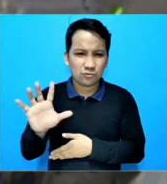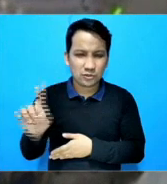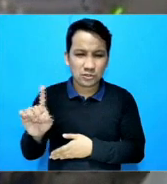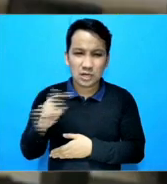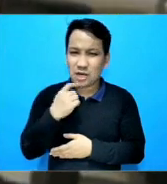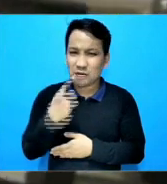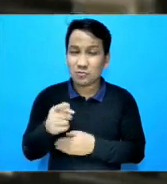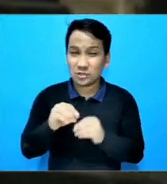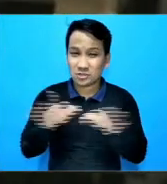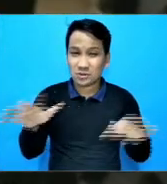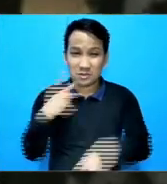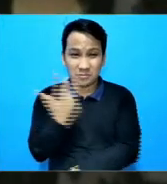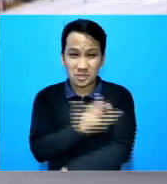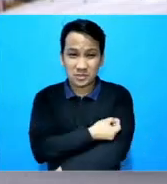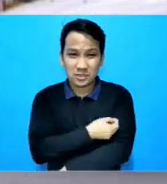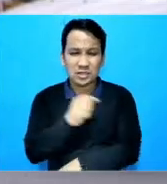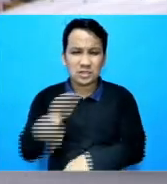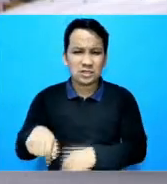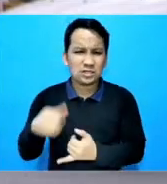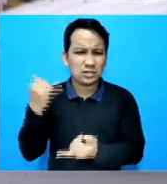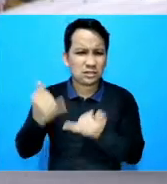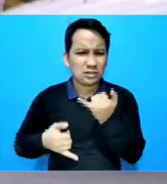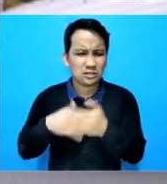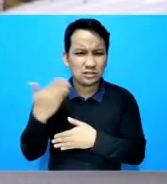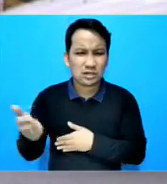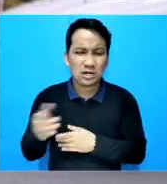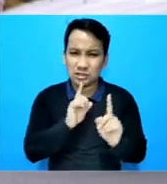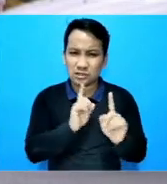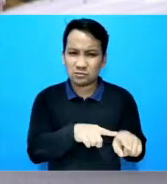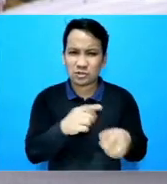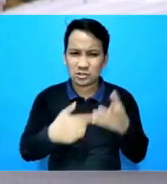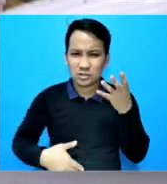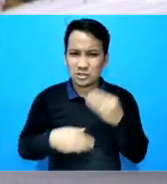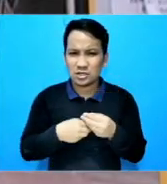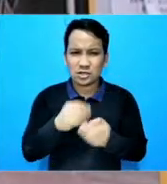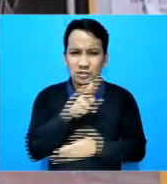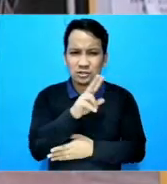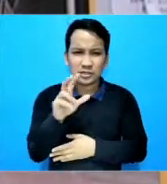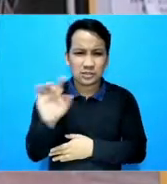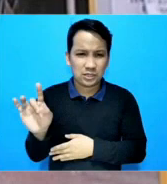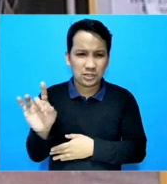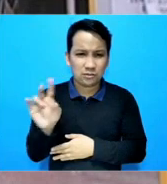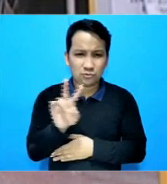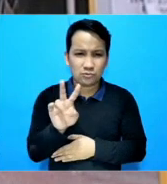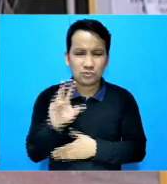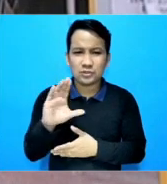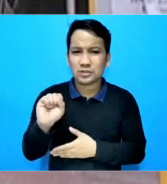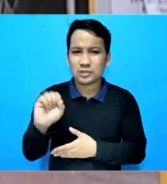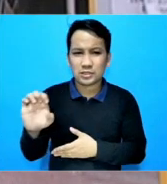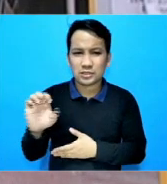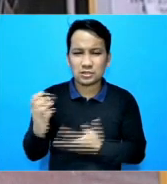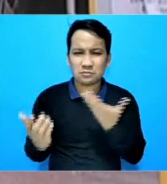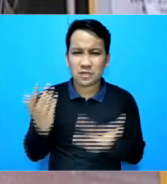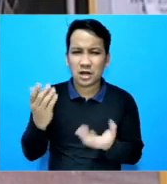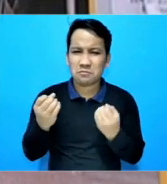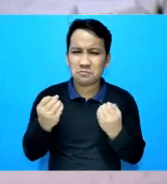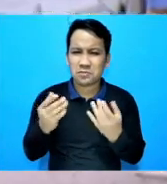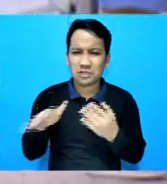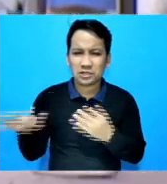mga bakuna. Sa huling biosurveillance report, may karagdagang 382 cases ang naitala. Pinakamarami dyan